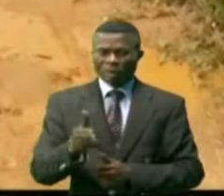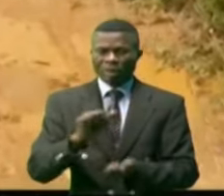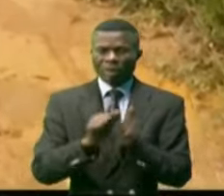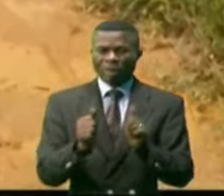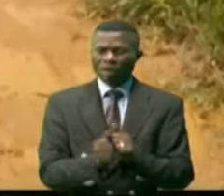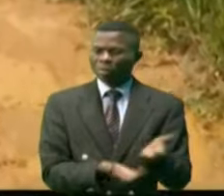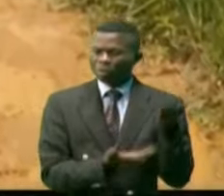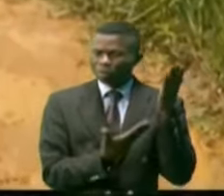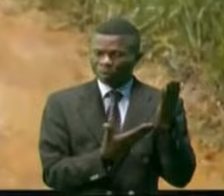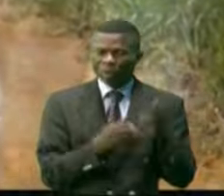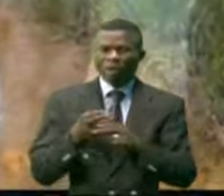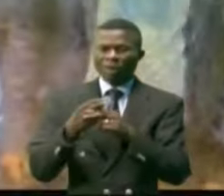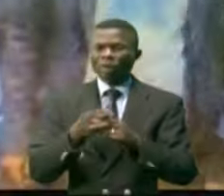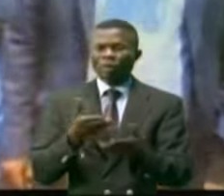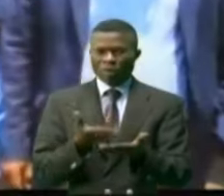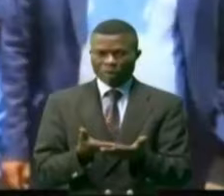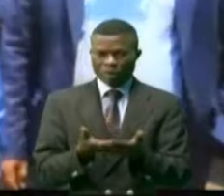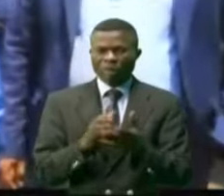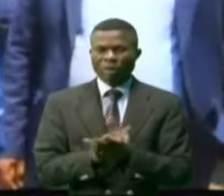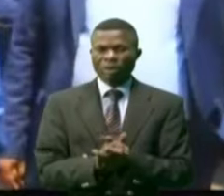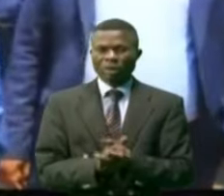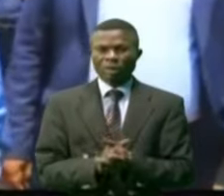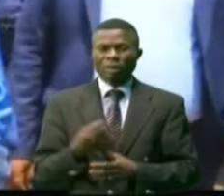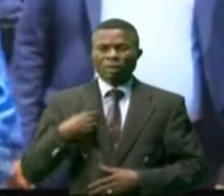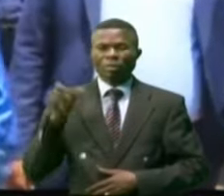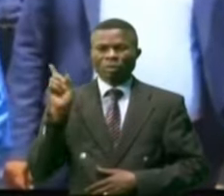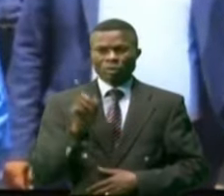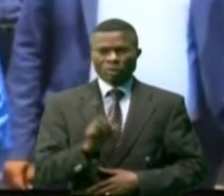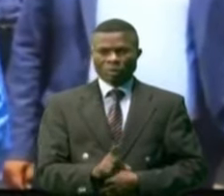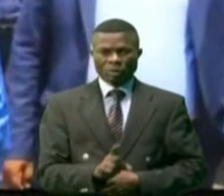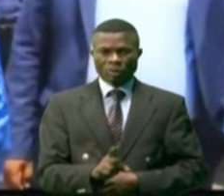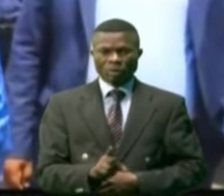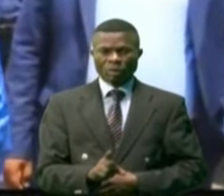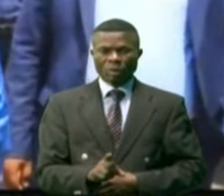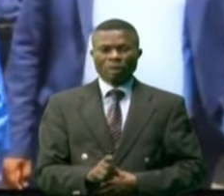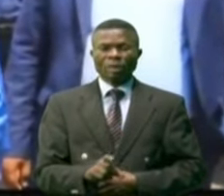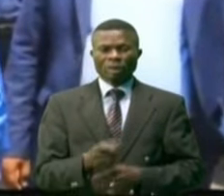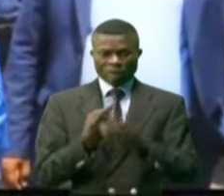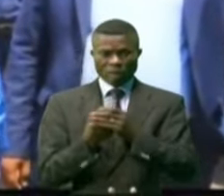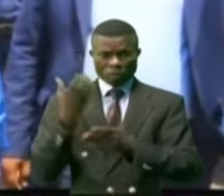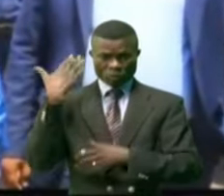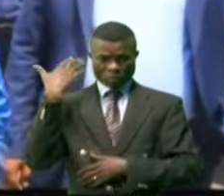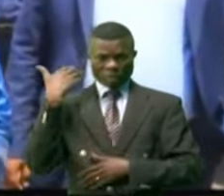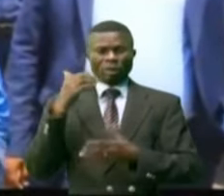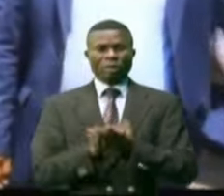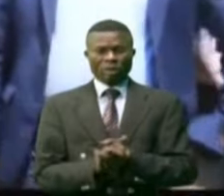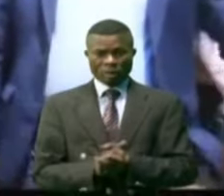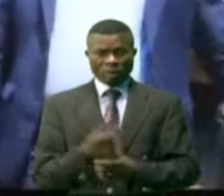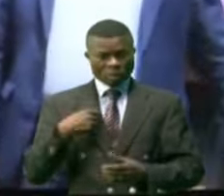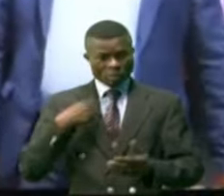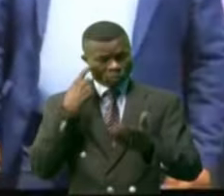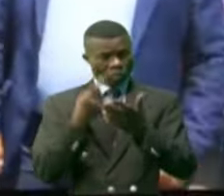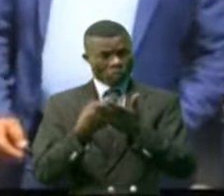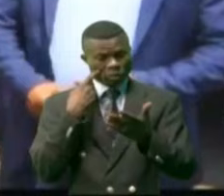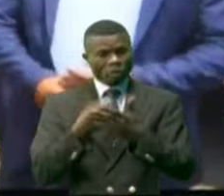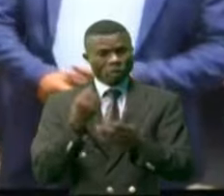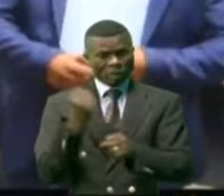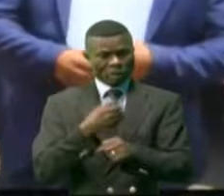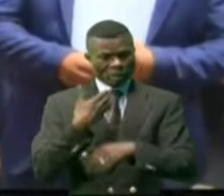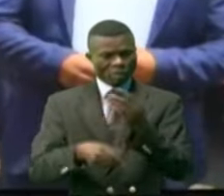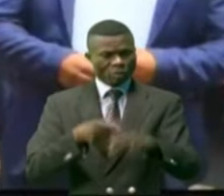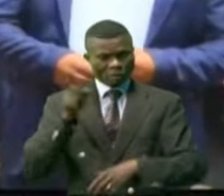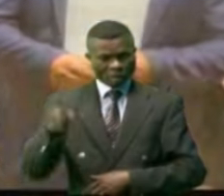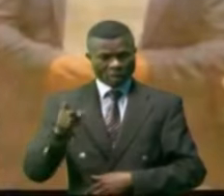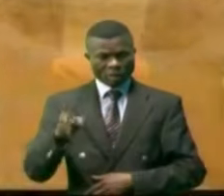stratégiques et sécuritaires. Et je viens tout droit de Walikale il y a quelques jours J'ai remarqué qu'il y a un travail qui a été fait au